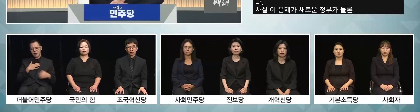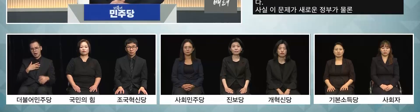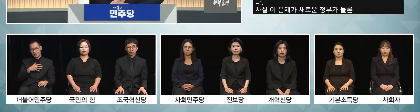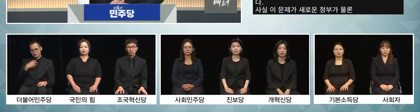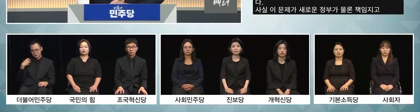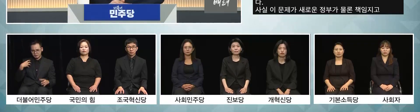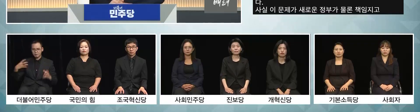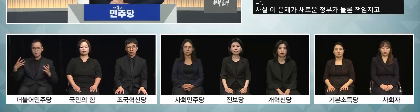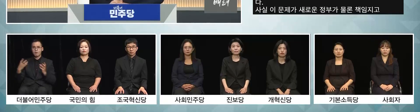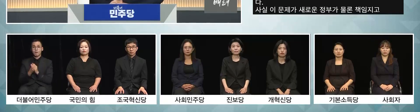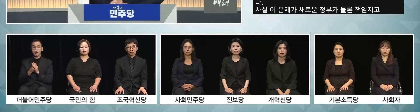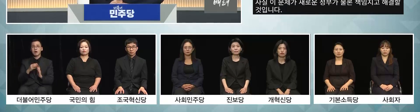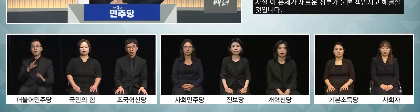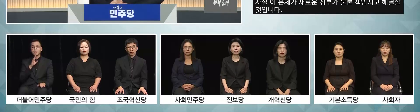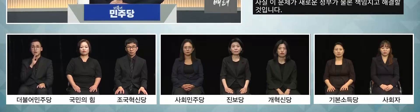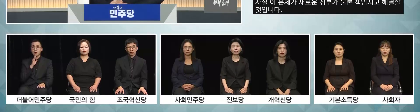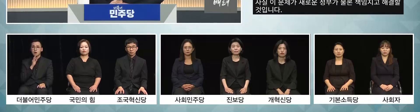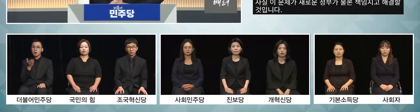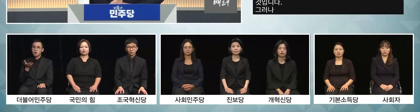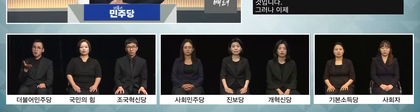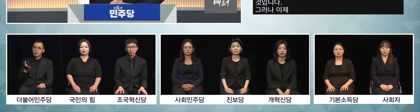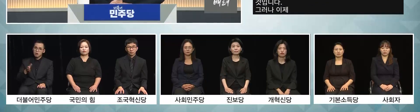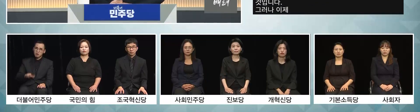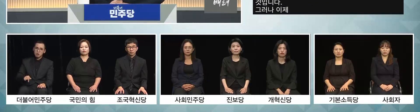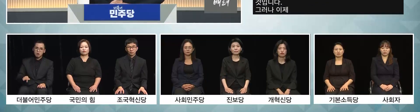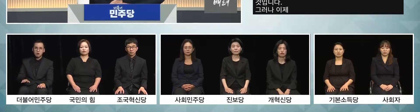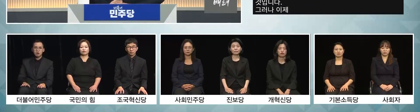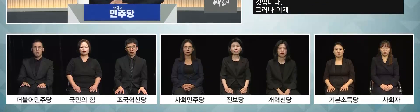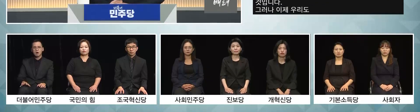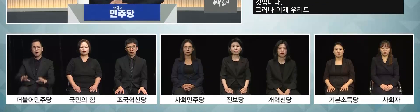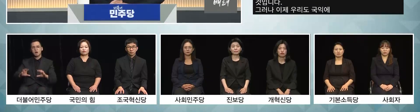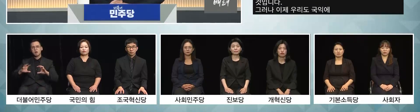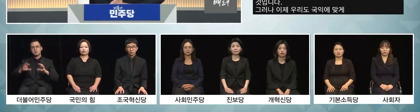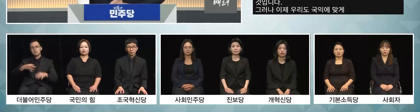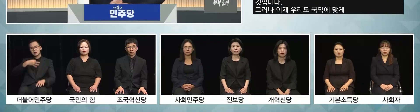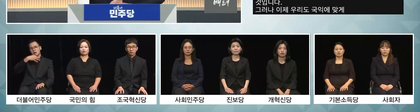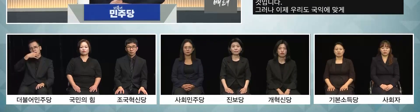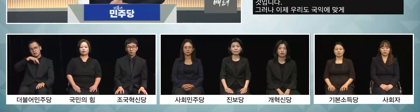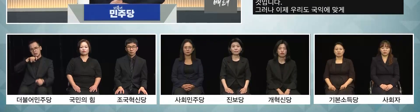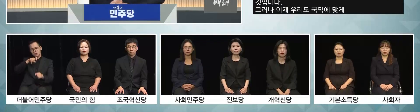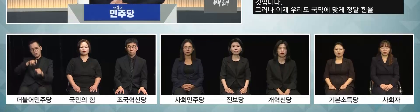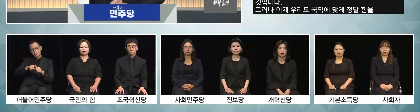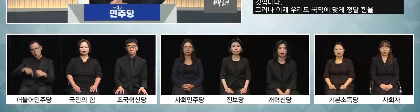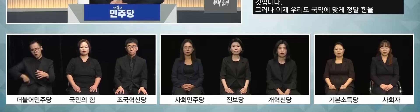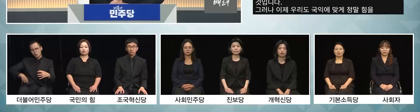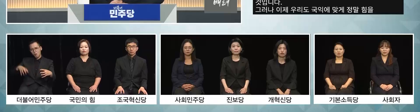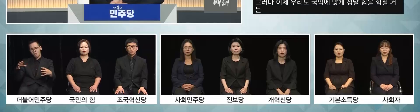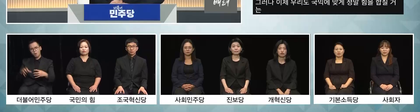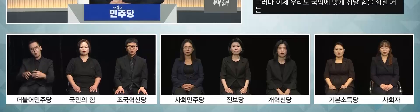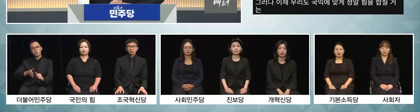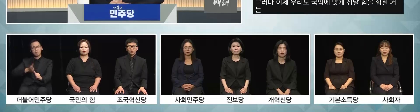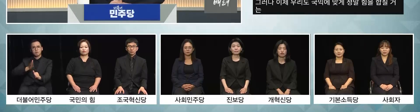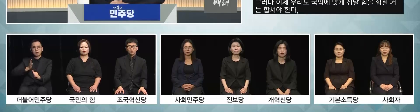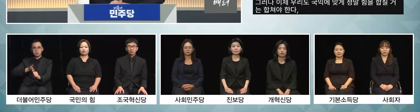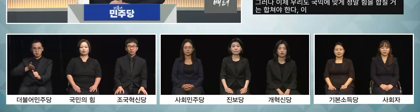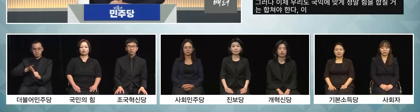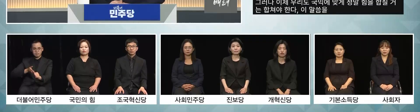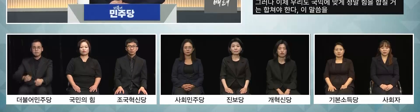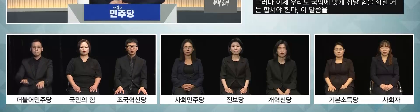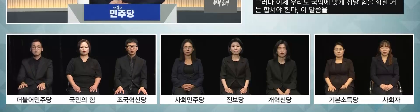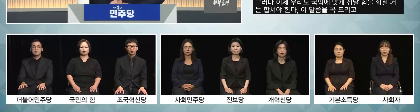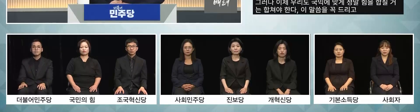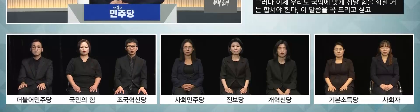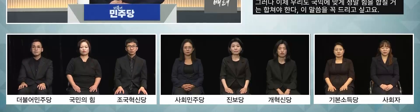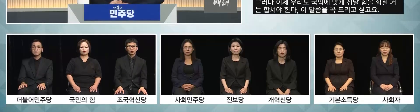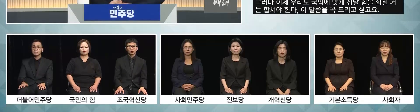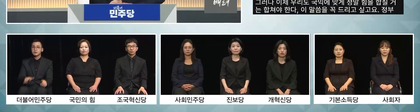것입니다. 그러나 이제 우리도 국익에 맞게 정말 힘을 합칠 거는 합쳐야 된다. 이 말씀을 꼭 드리고 싶고요.